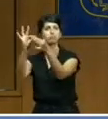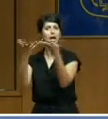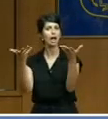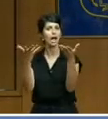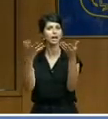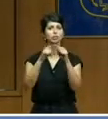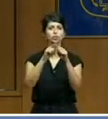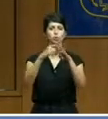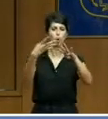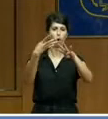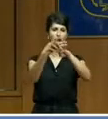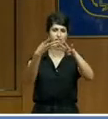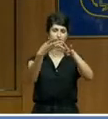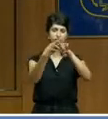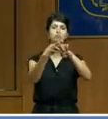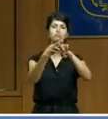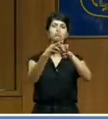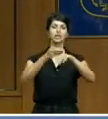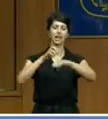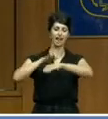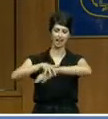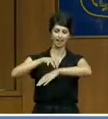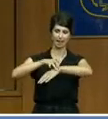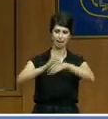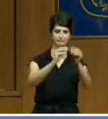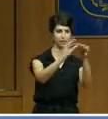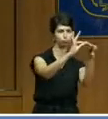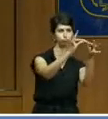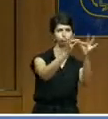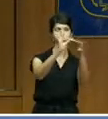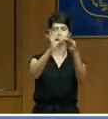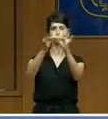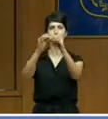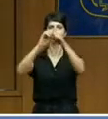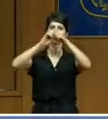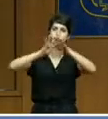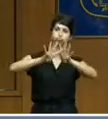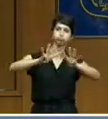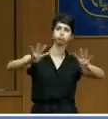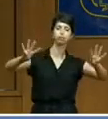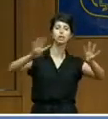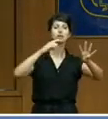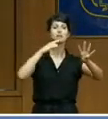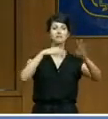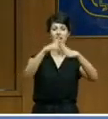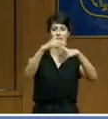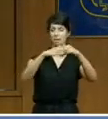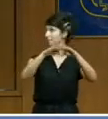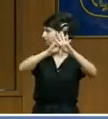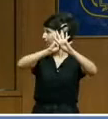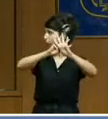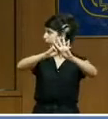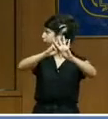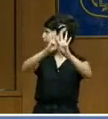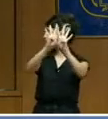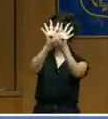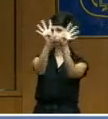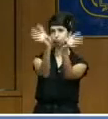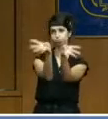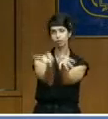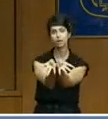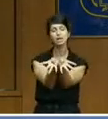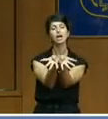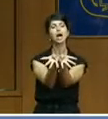דרך רשת של כלי דם מסועפת שמחברת ביניהם, וכל המבנה הזה, הזואידים והרשת כלי